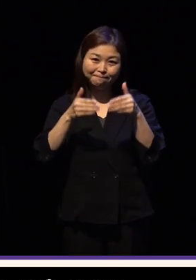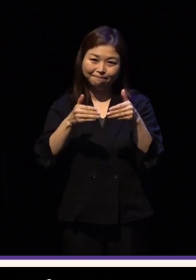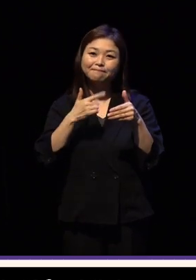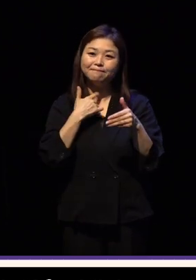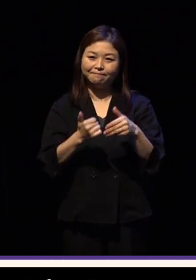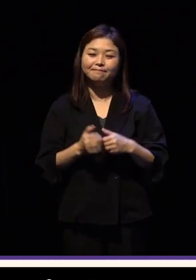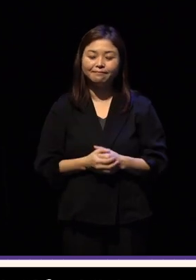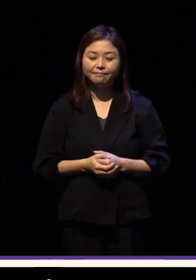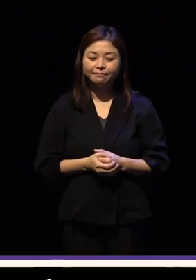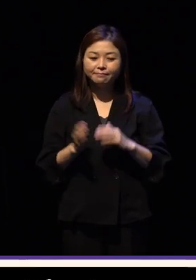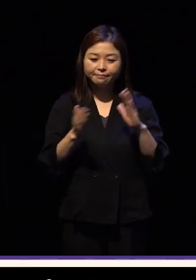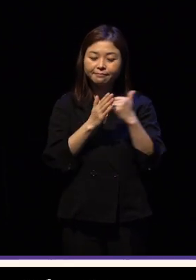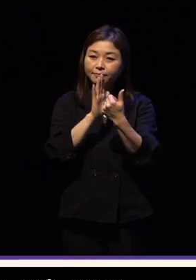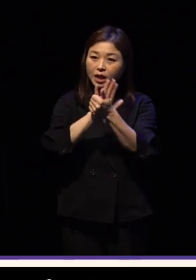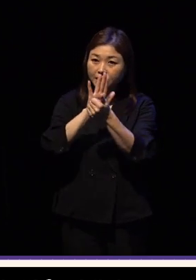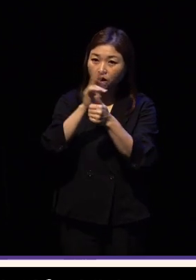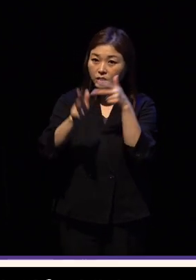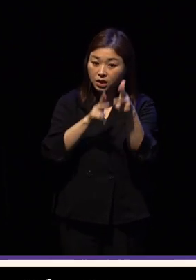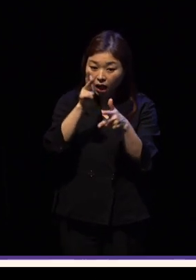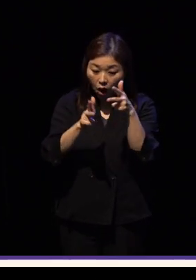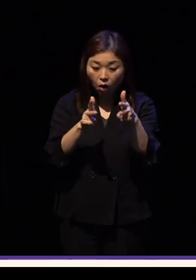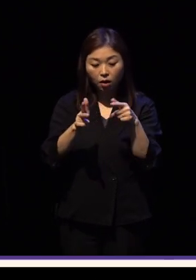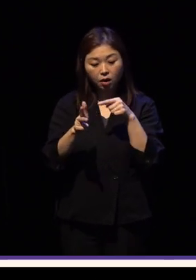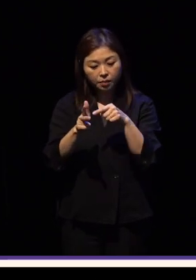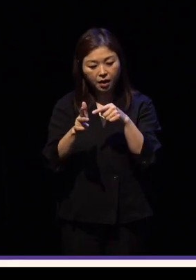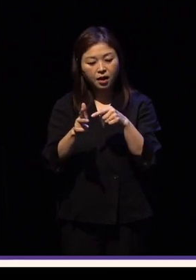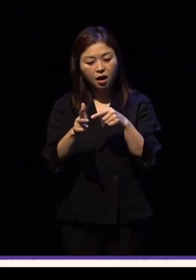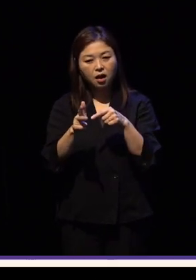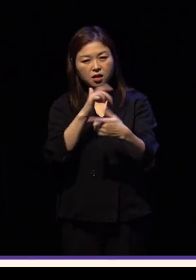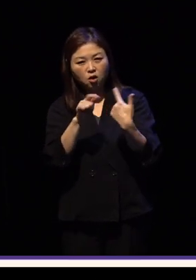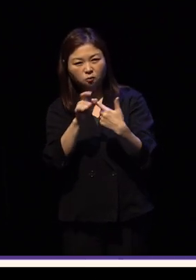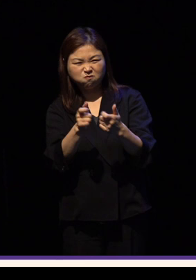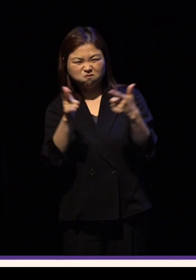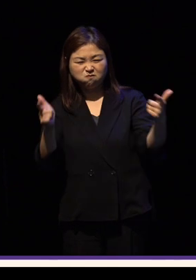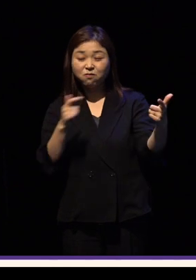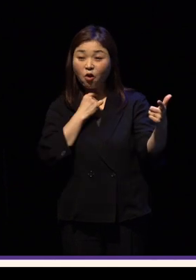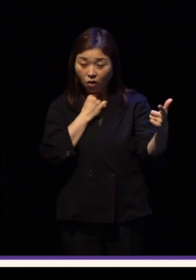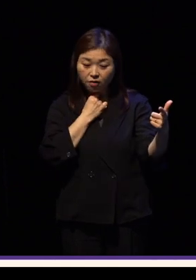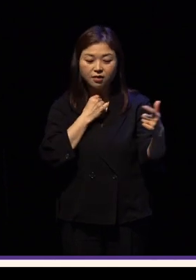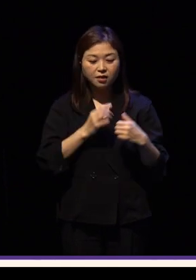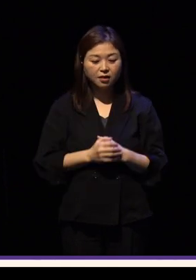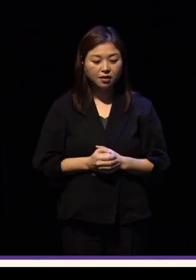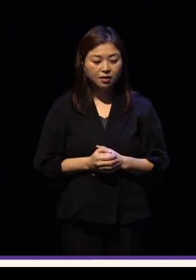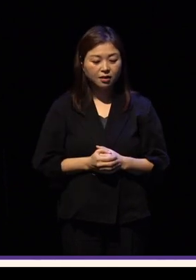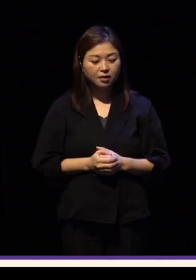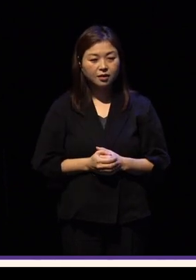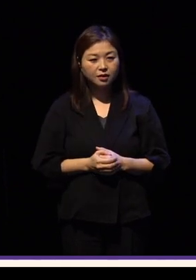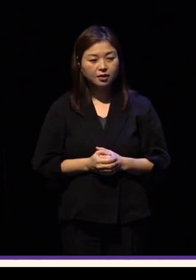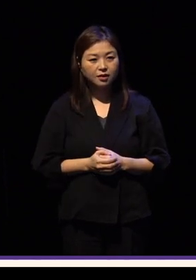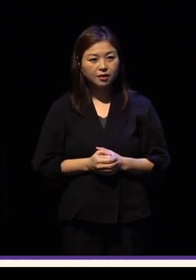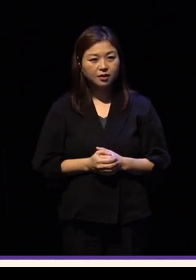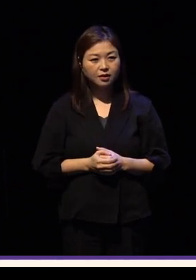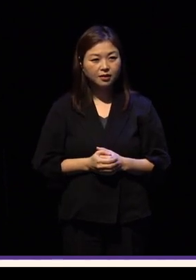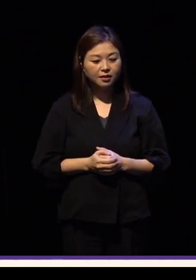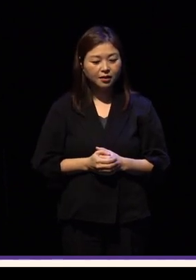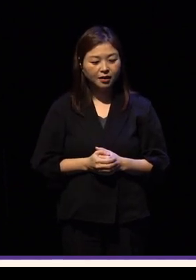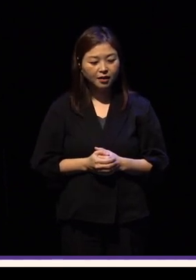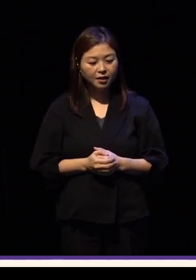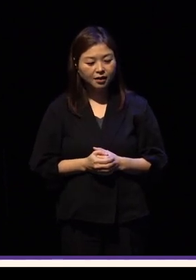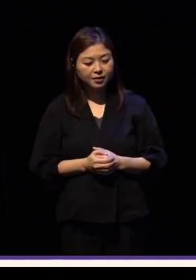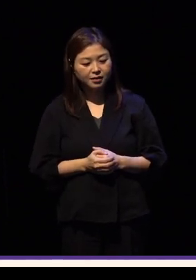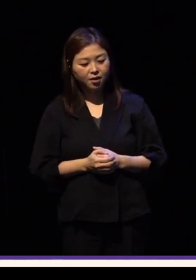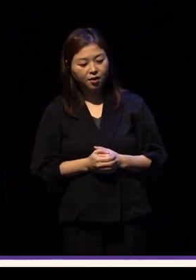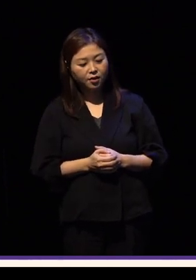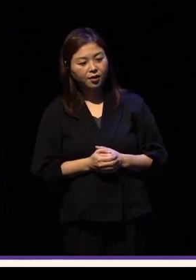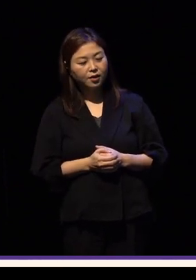드리고요. 지원 사업의 효과를 더 높이기 위해서 지원금이 지금 했다는 말씀을